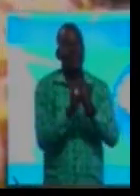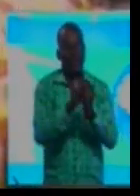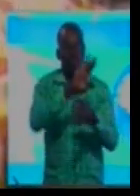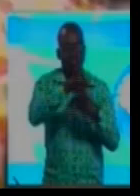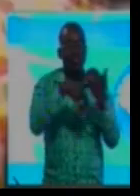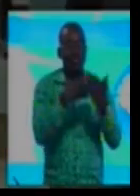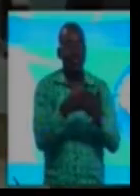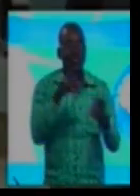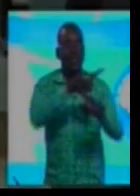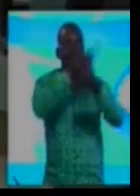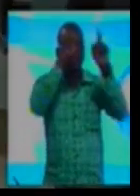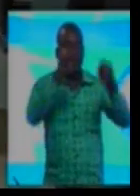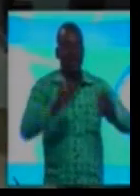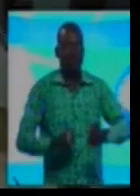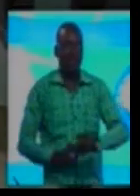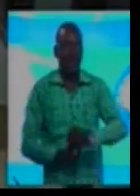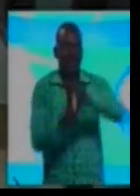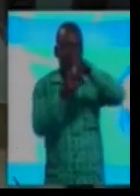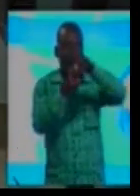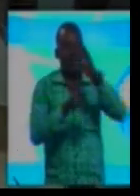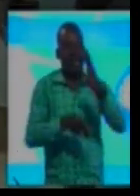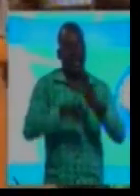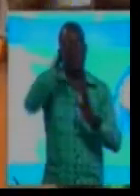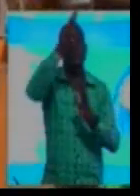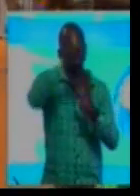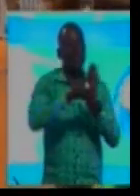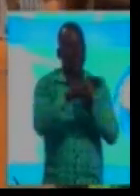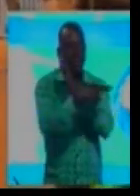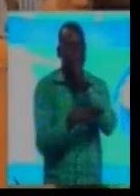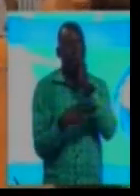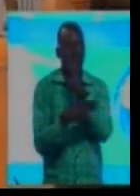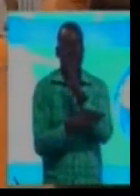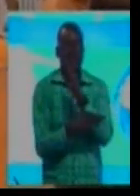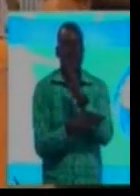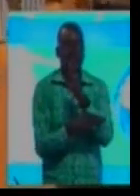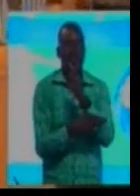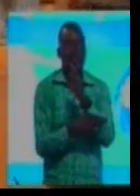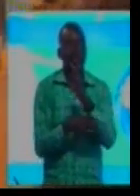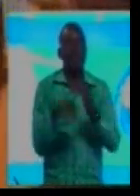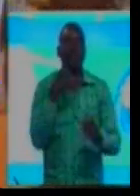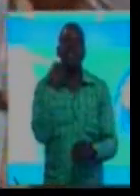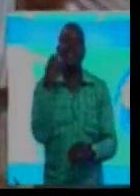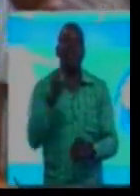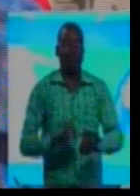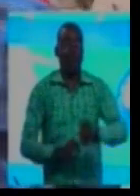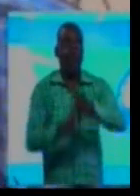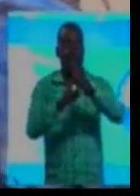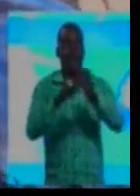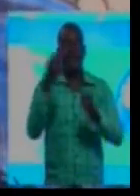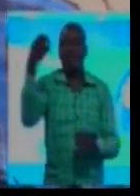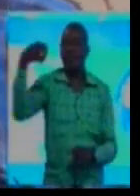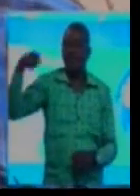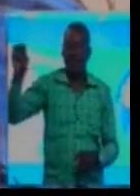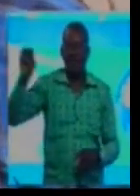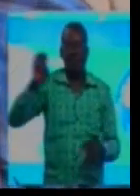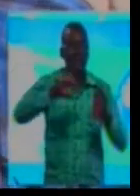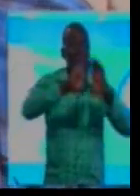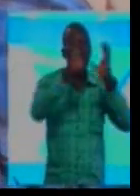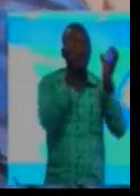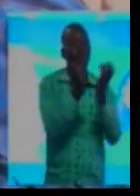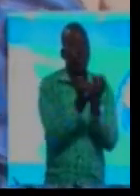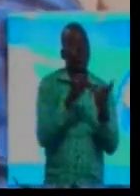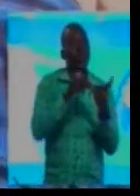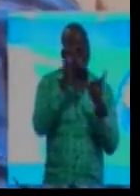la question sécuritaire et le développement de la région. Ce que moi j'ai eu à soulever, c'est l'insécurité à l'est. Il y a des communes où il n'y a même